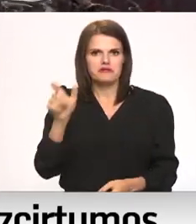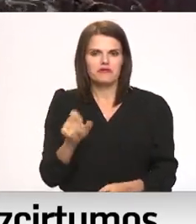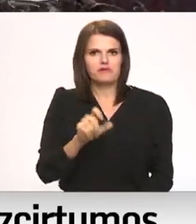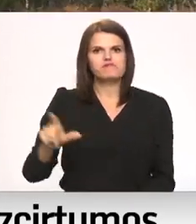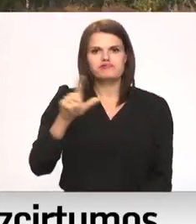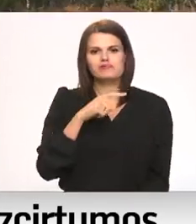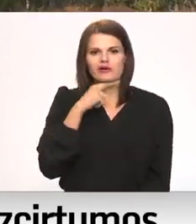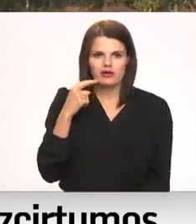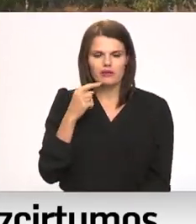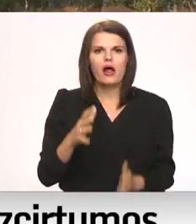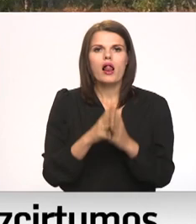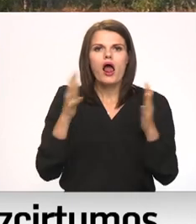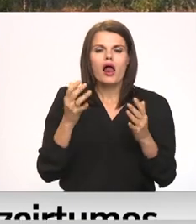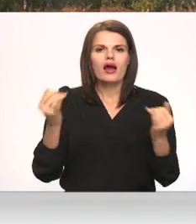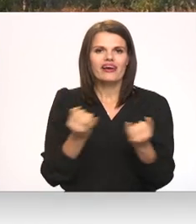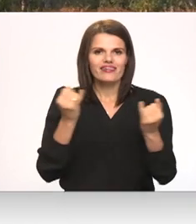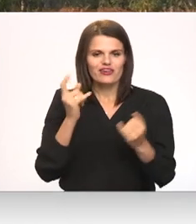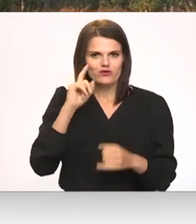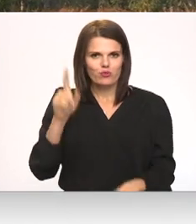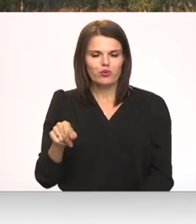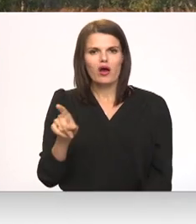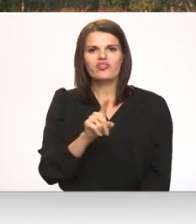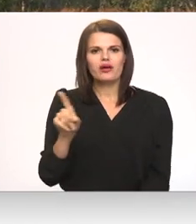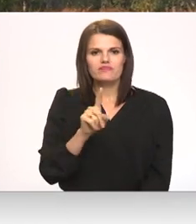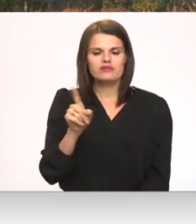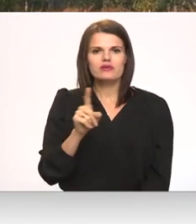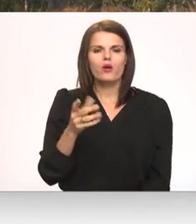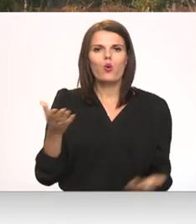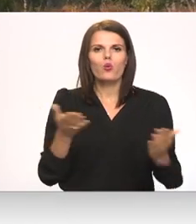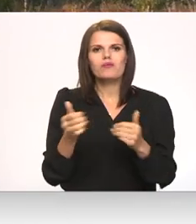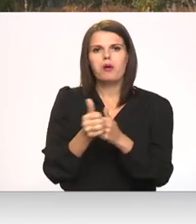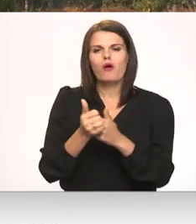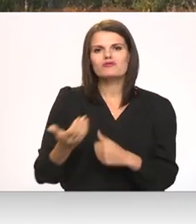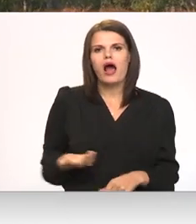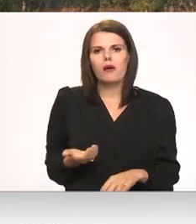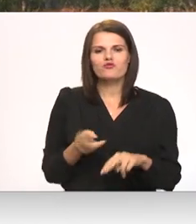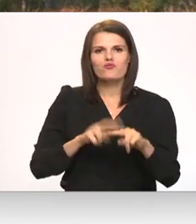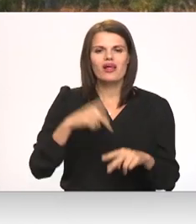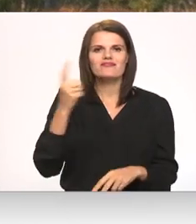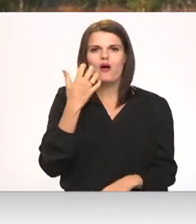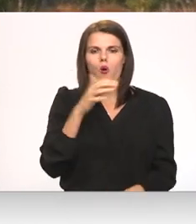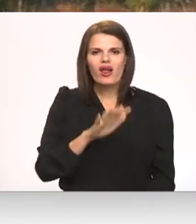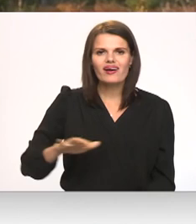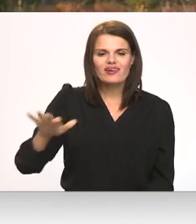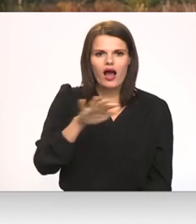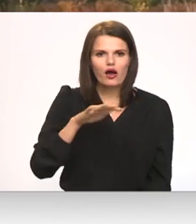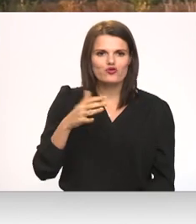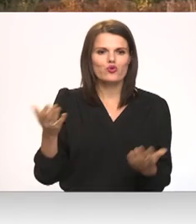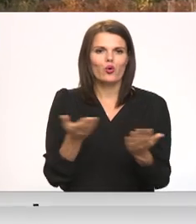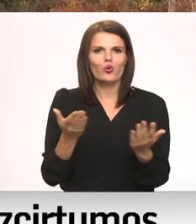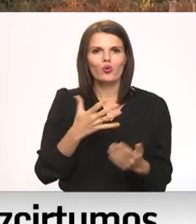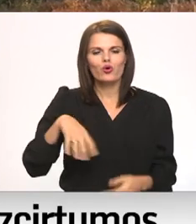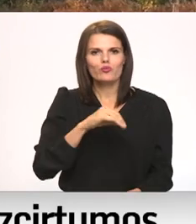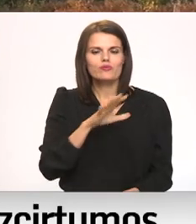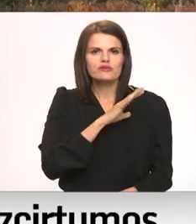pieaugusi. Tā lielākā interese, protams, ir apdzīvotām vietām. Piemēram, Saulkrastu pusē, kur mums ir